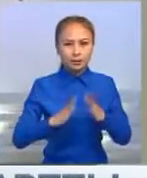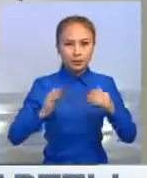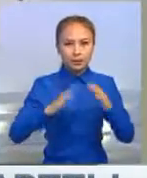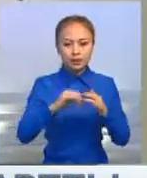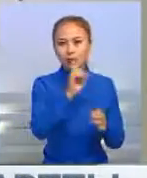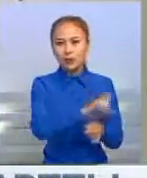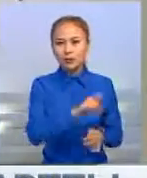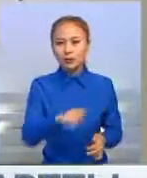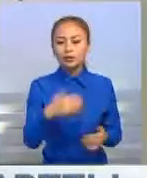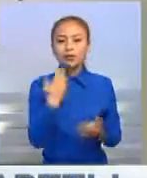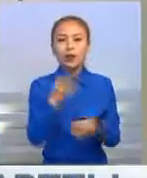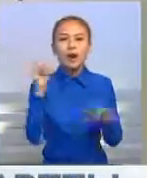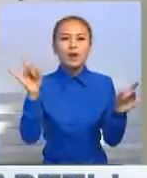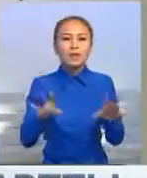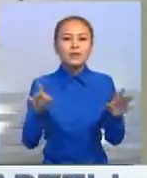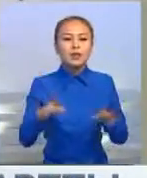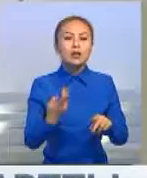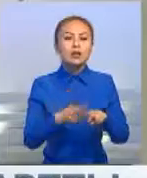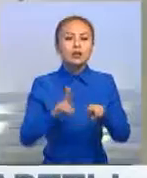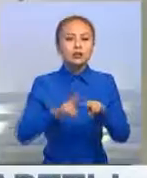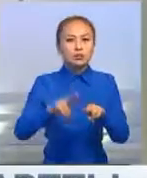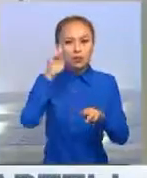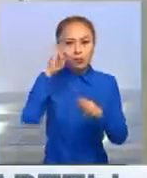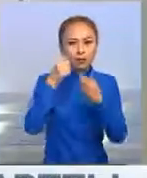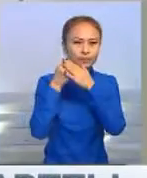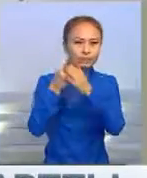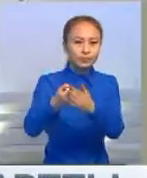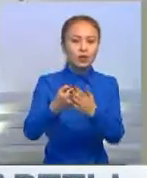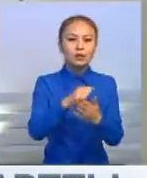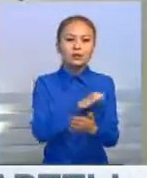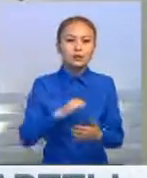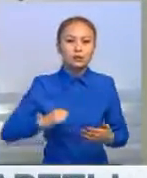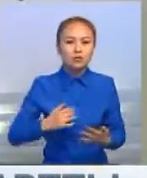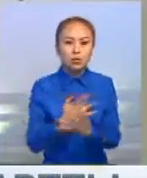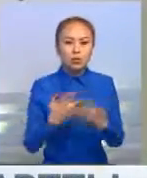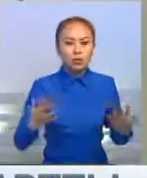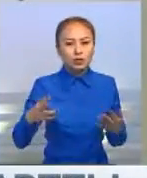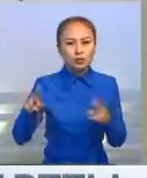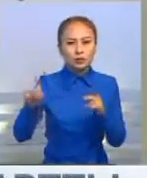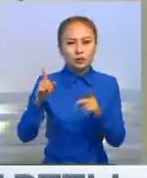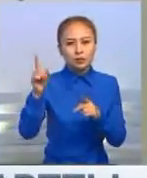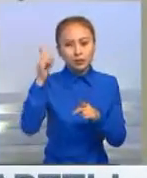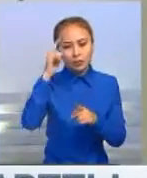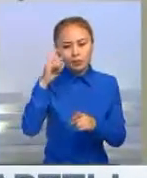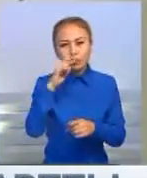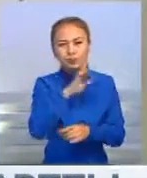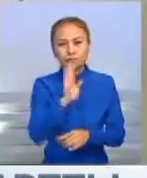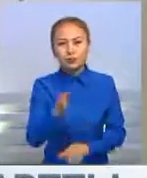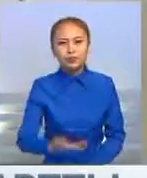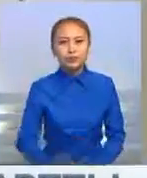қылығымен Австралия үкіметіне әсер етіп, біздің еліміздің аумағына өтеміз деп ойласа, қателеседі.